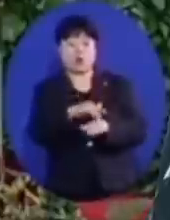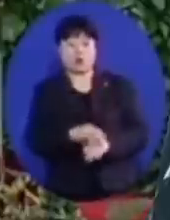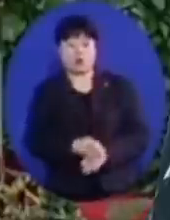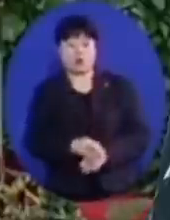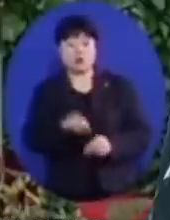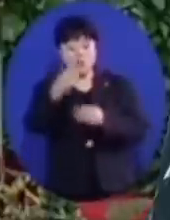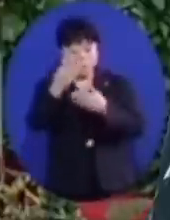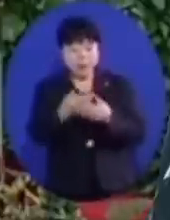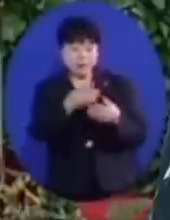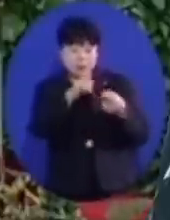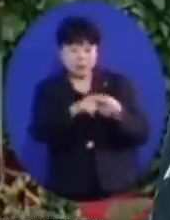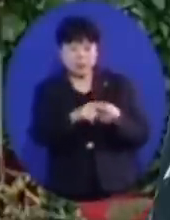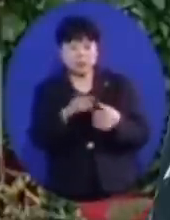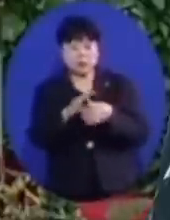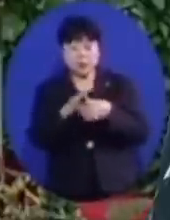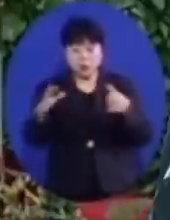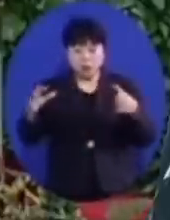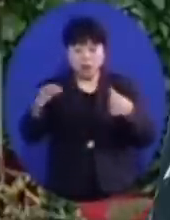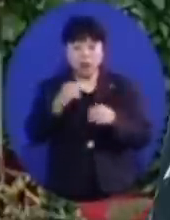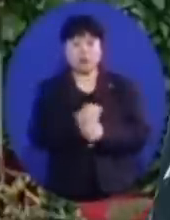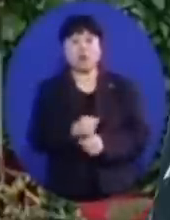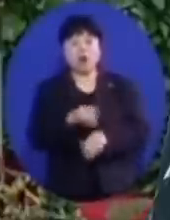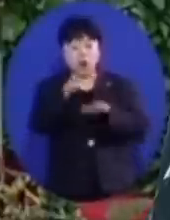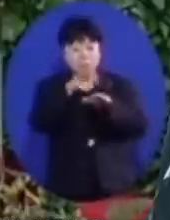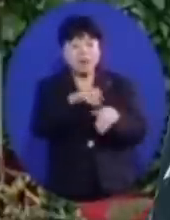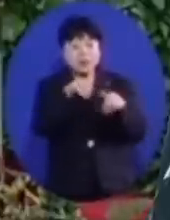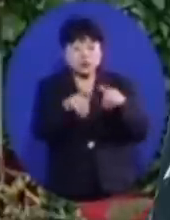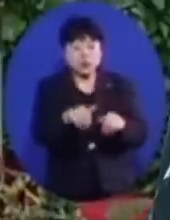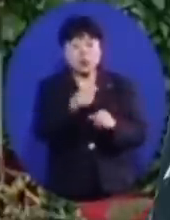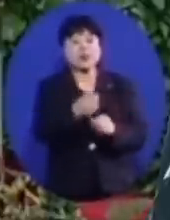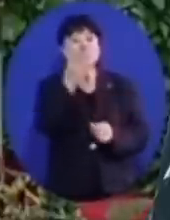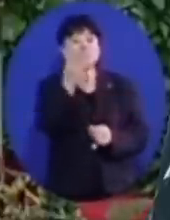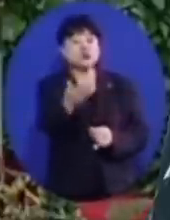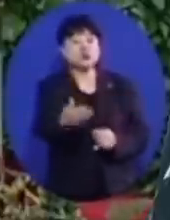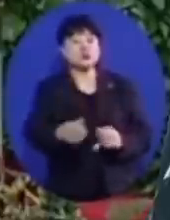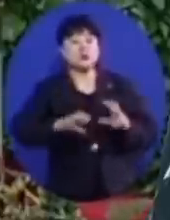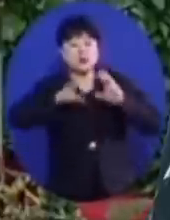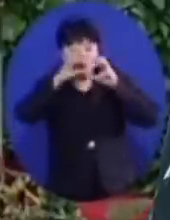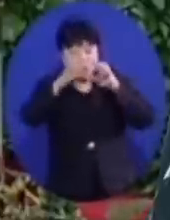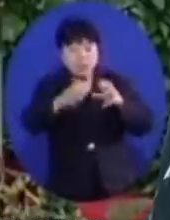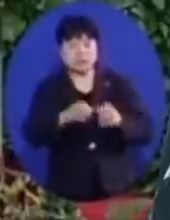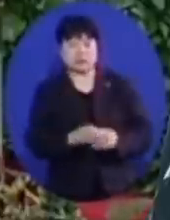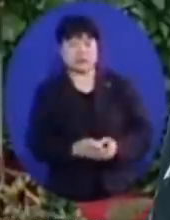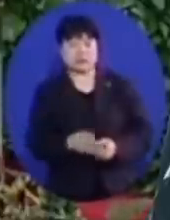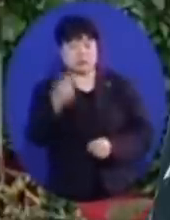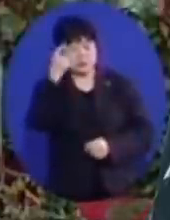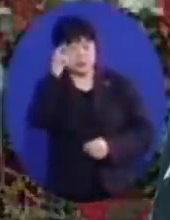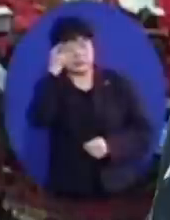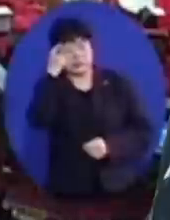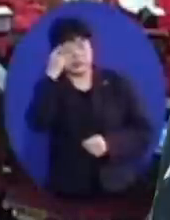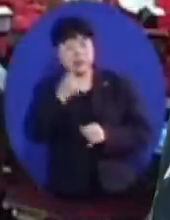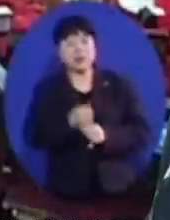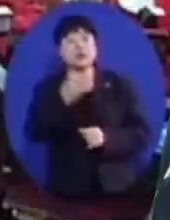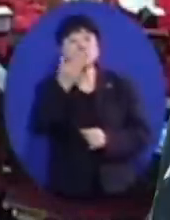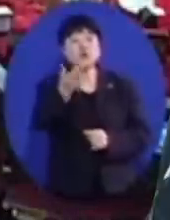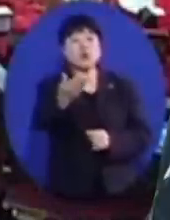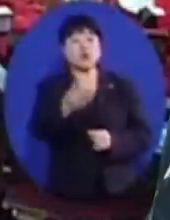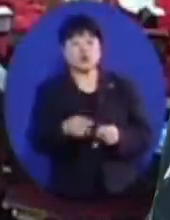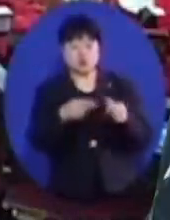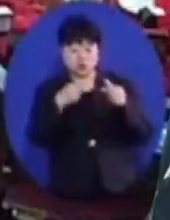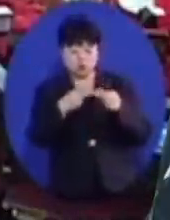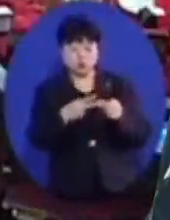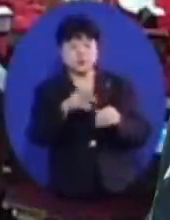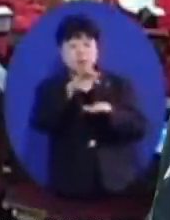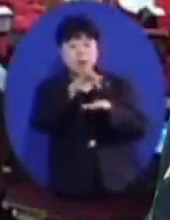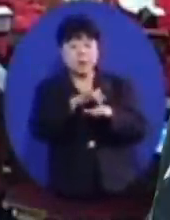구원받는 일에 대해서는 무한 심하게 하고 마귀의 종으로 만듭니다 세상을 자꾸 생각하도록 만듭니다 둘째